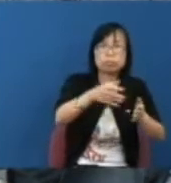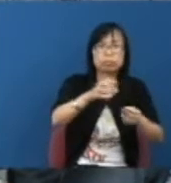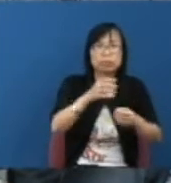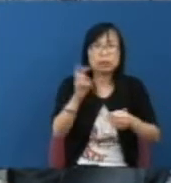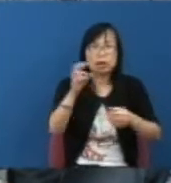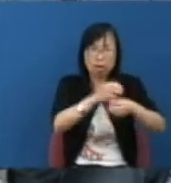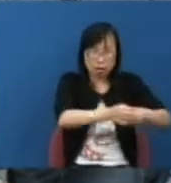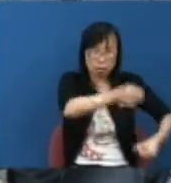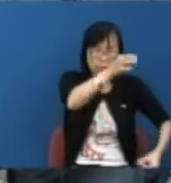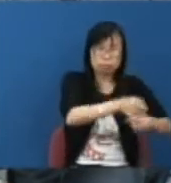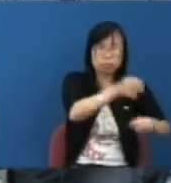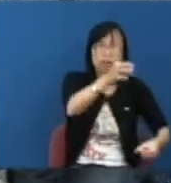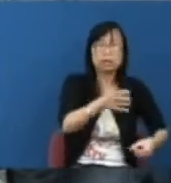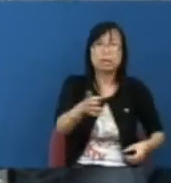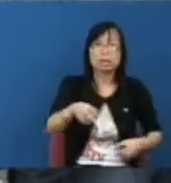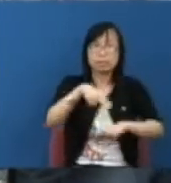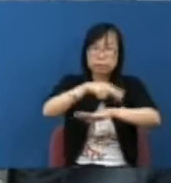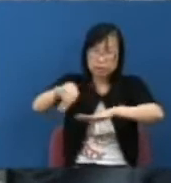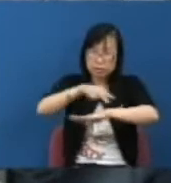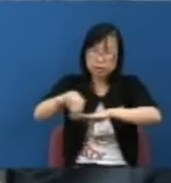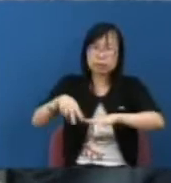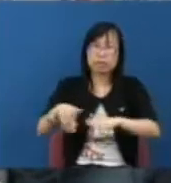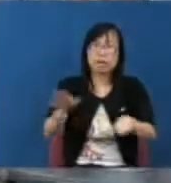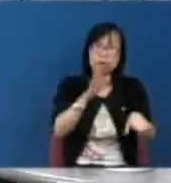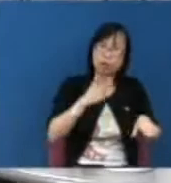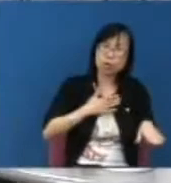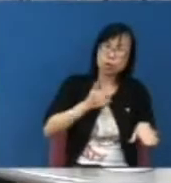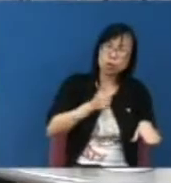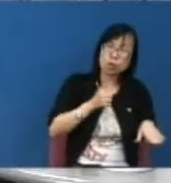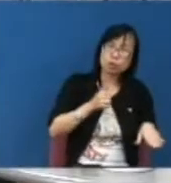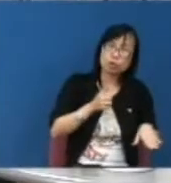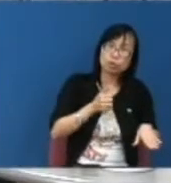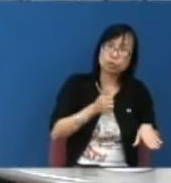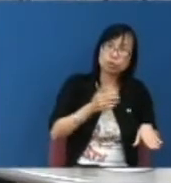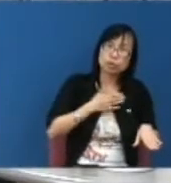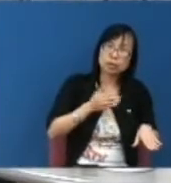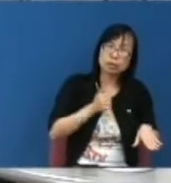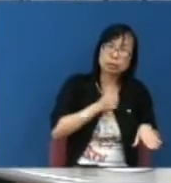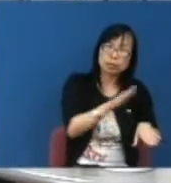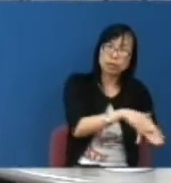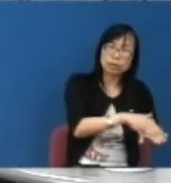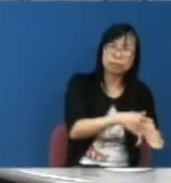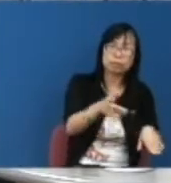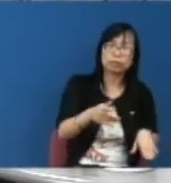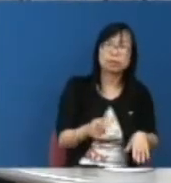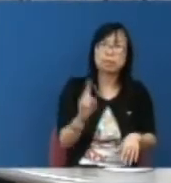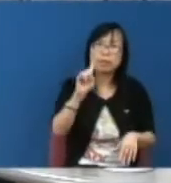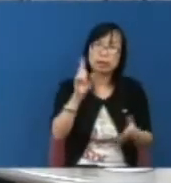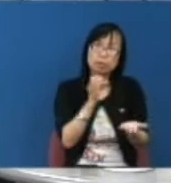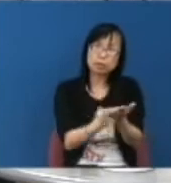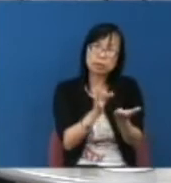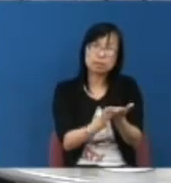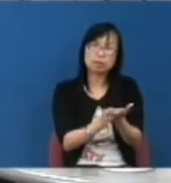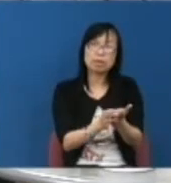會需要喺個設計嗰方面預留咧，或者喺啲咩位置可以去